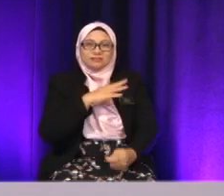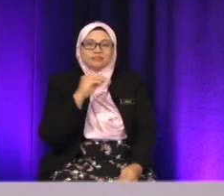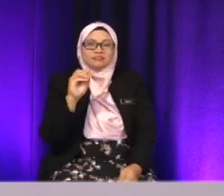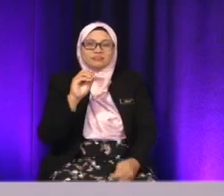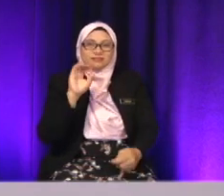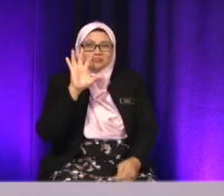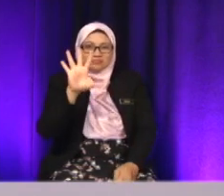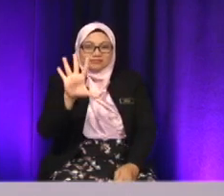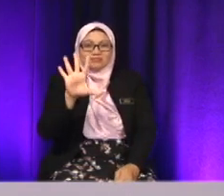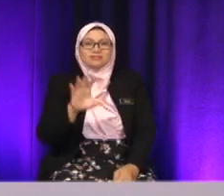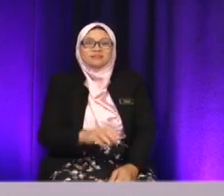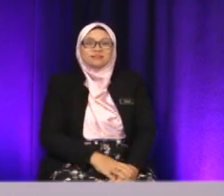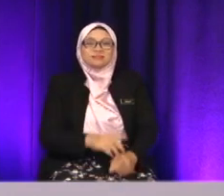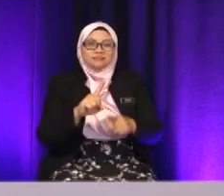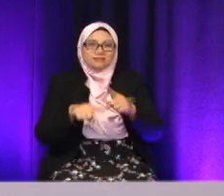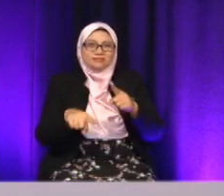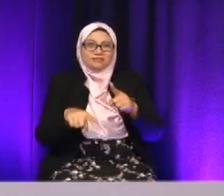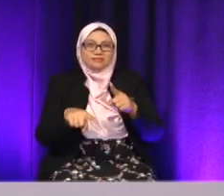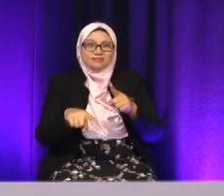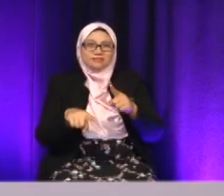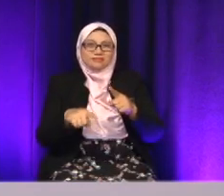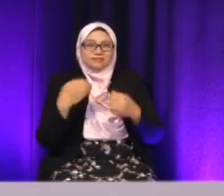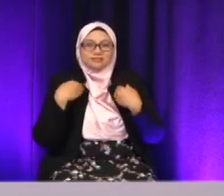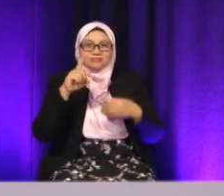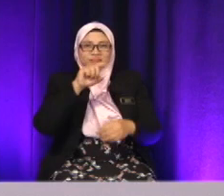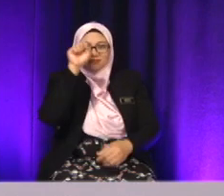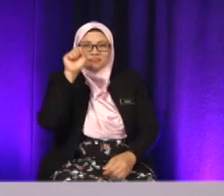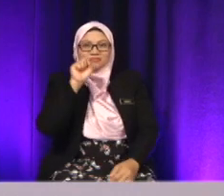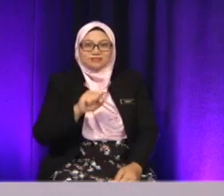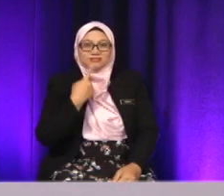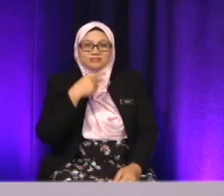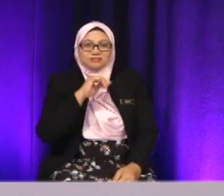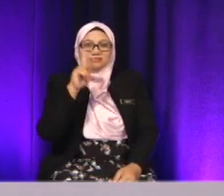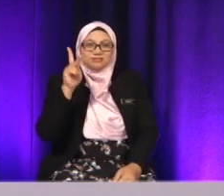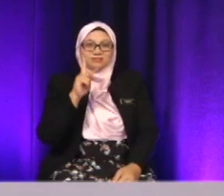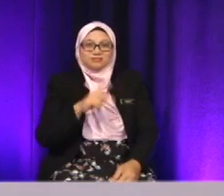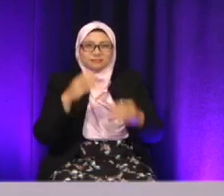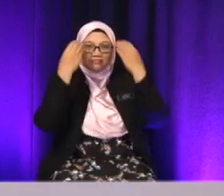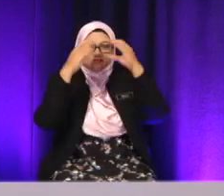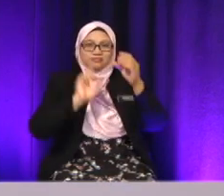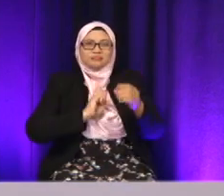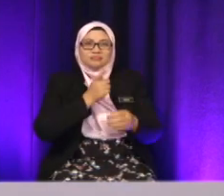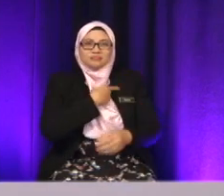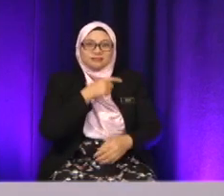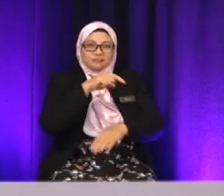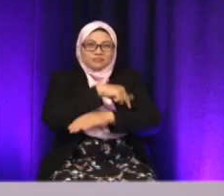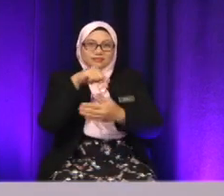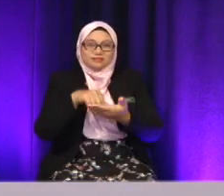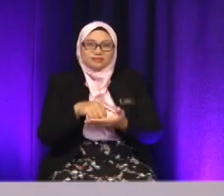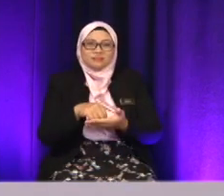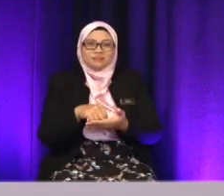tingkatan 5 tetapi salah satu soalan Siapakah guru kita itu episode kali ini karena tahu